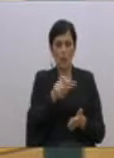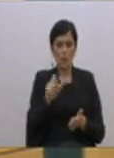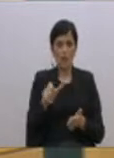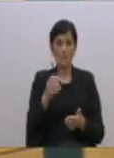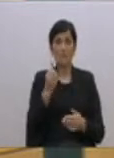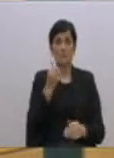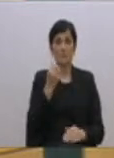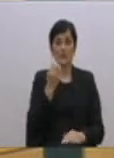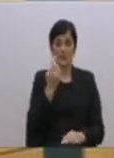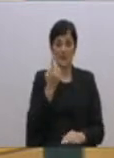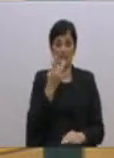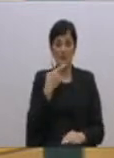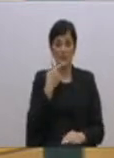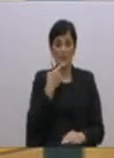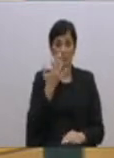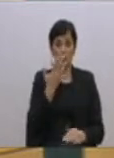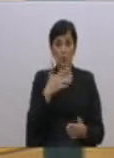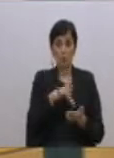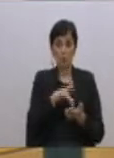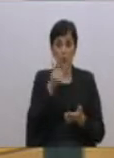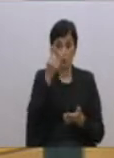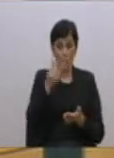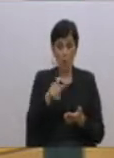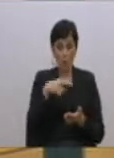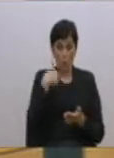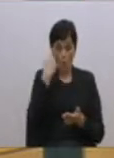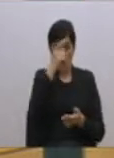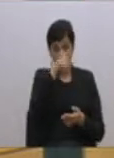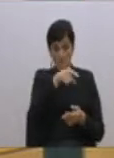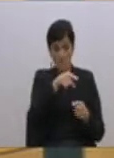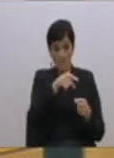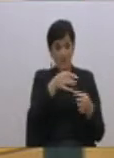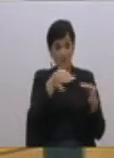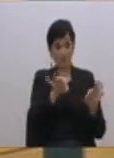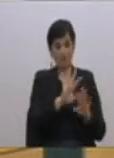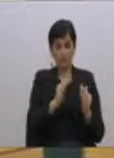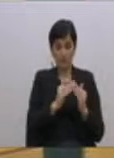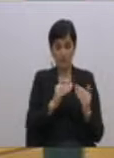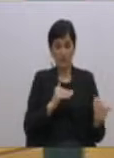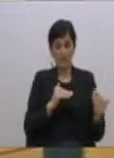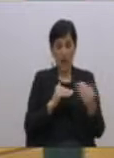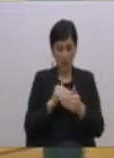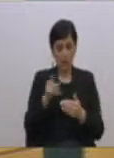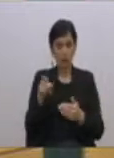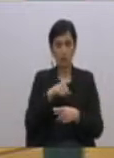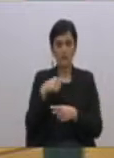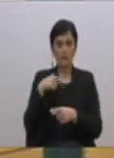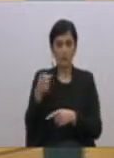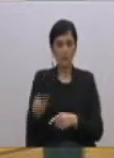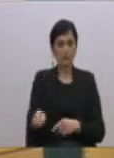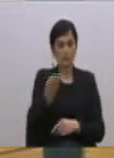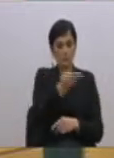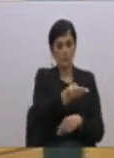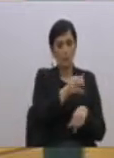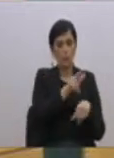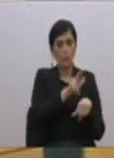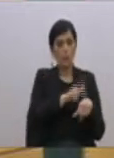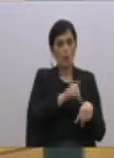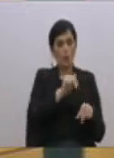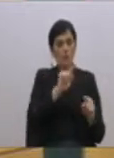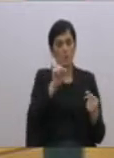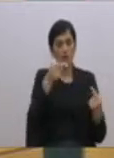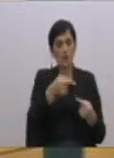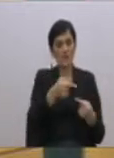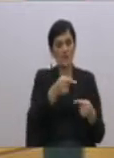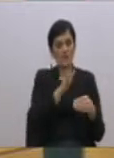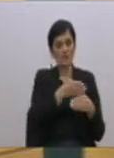ერთხელ ამბობ, თუკი მოქალაქე არ დაუშვებს პირ საკუთარ სახლში, ამ შემთხვევაში მას მოუწევს რომ ამიერაღის თავად მიტანა პოლიციის შესაბამის